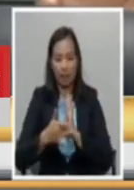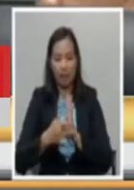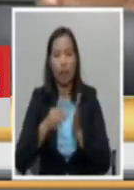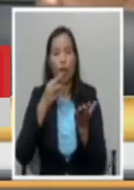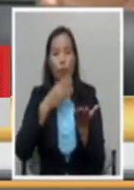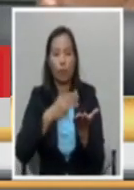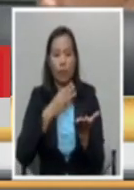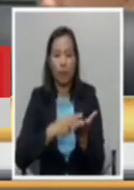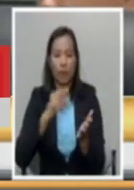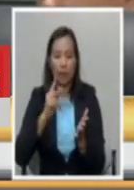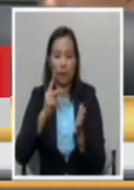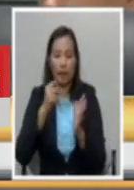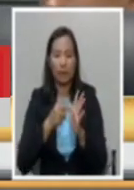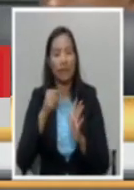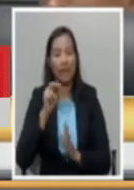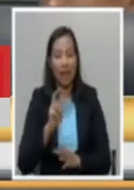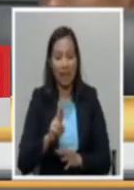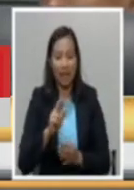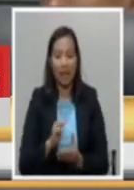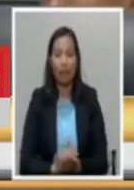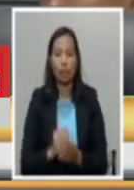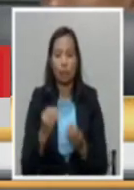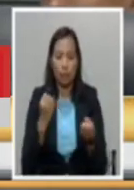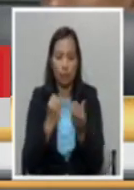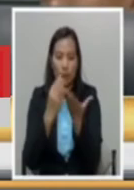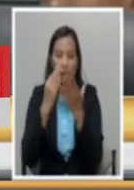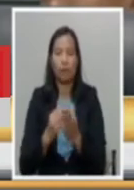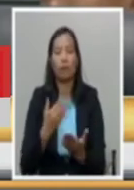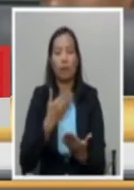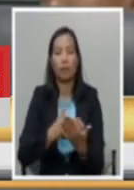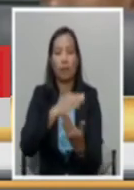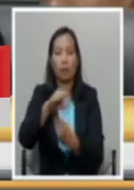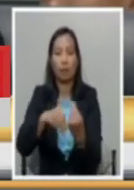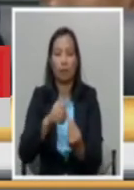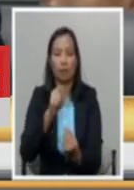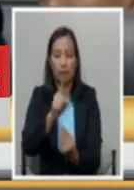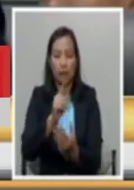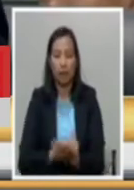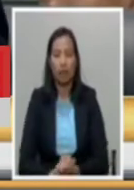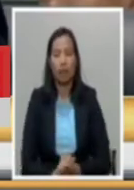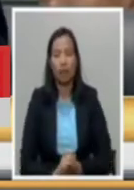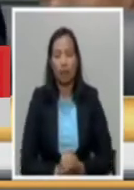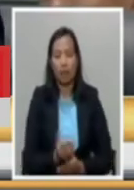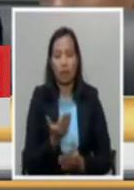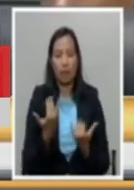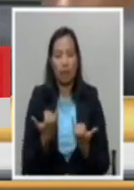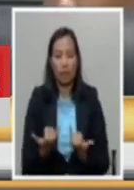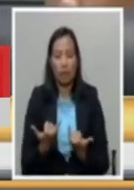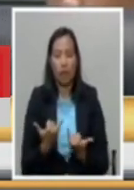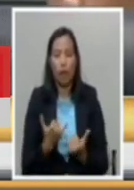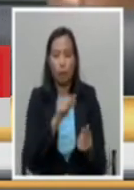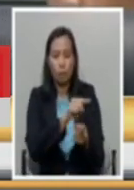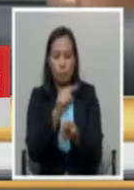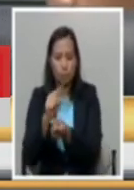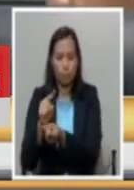การมันเข้ามาสู่มีผลกระทบต่อภาคธุรกิจอย่างมากสิ่งที่เกิดขึ้นในขณะนี้ที่เขาเรียกว่